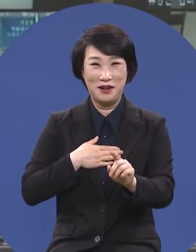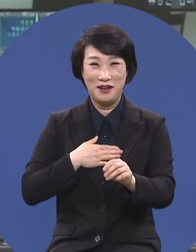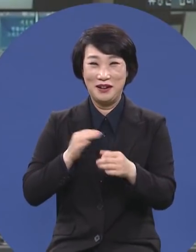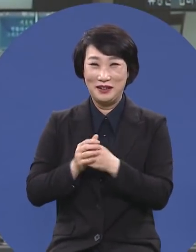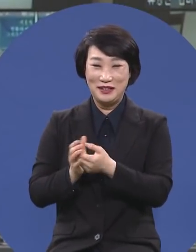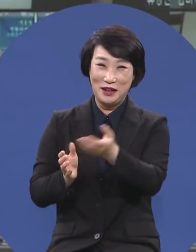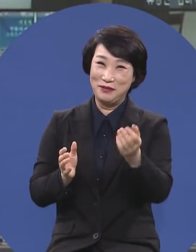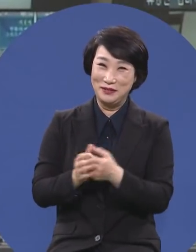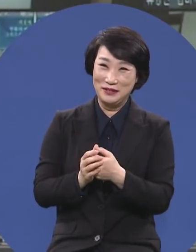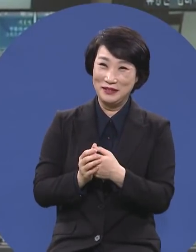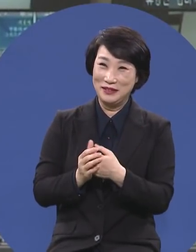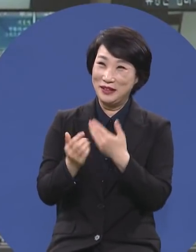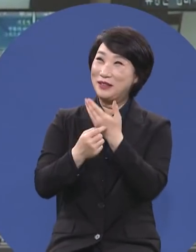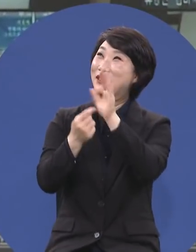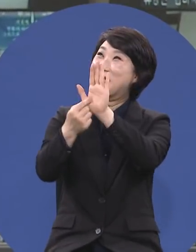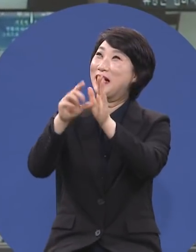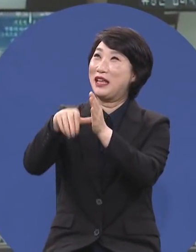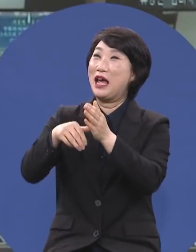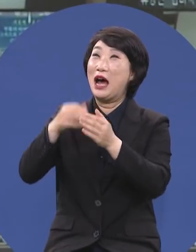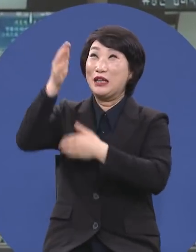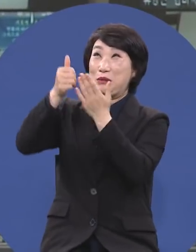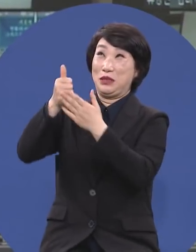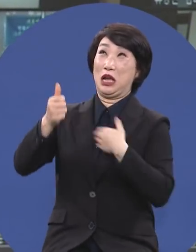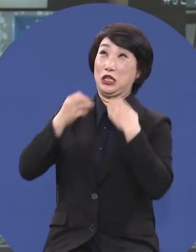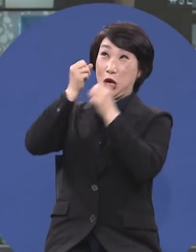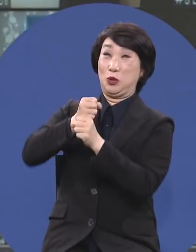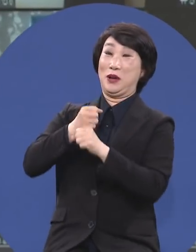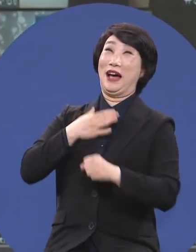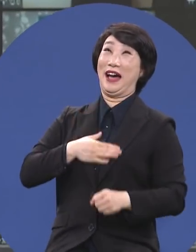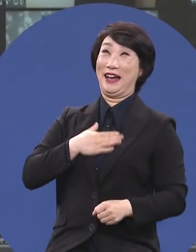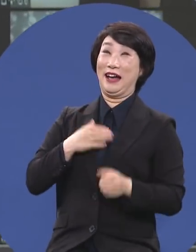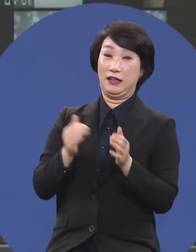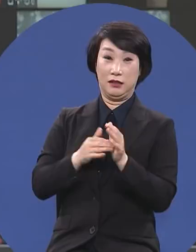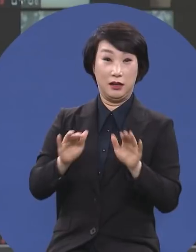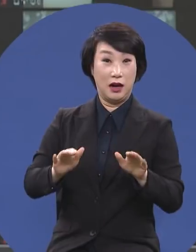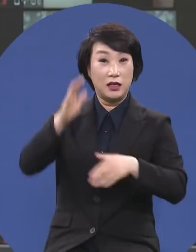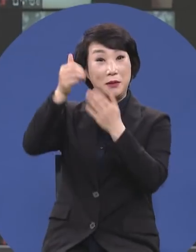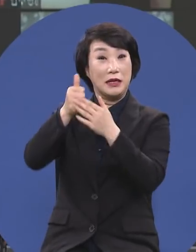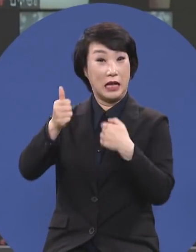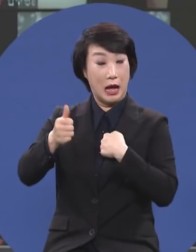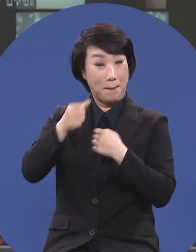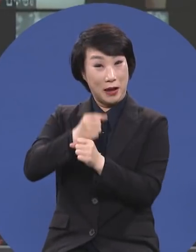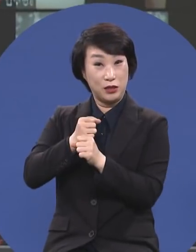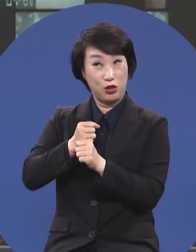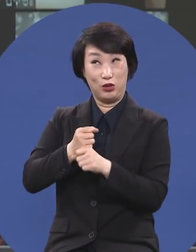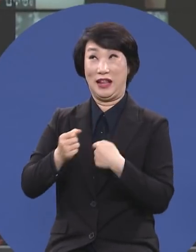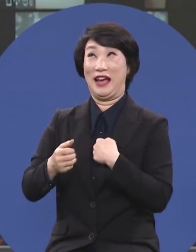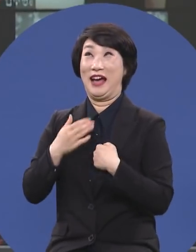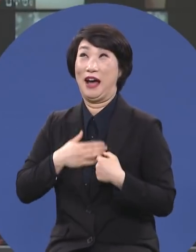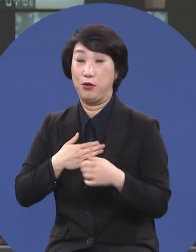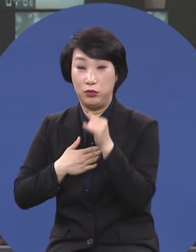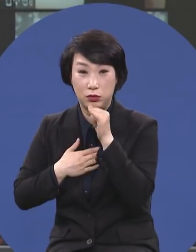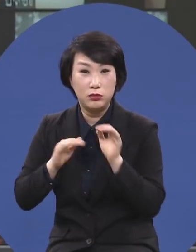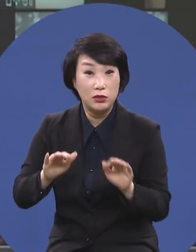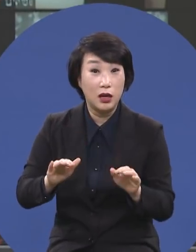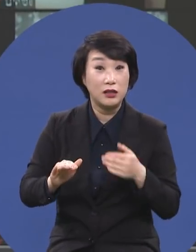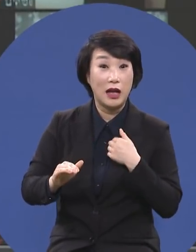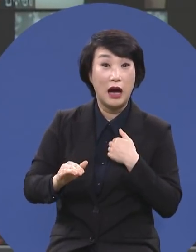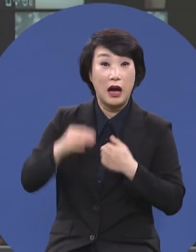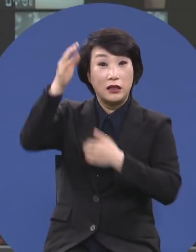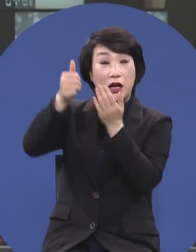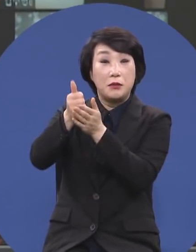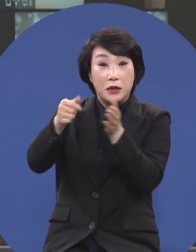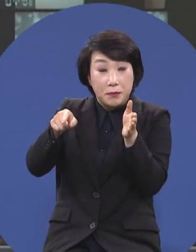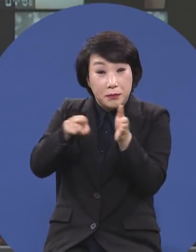말로는 창조한 것도 알고 지으신 것도 아는데 내가 하나님을